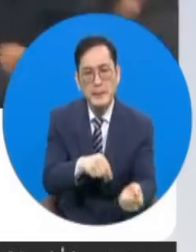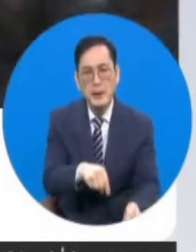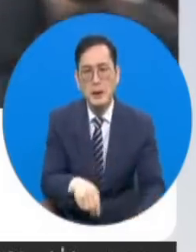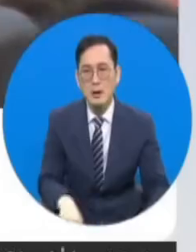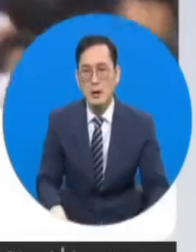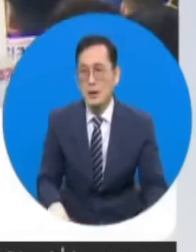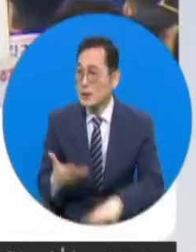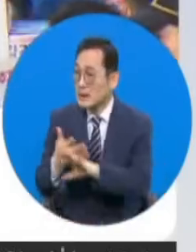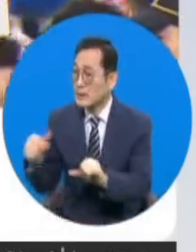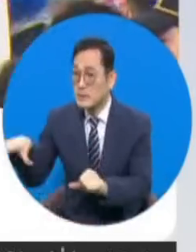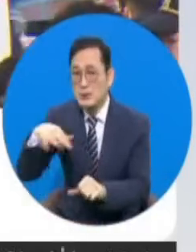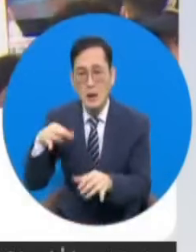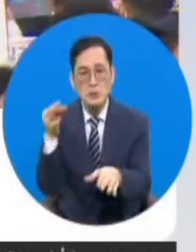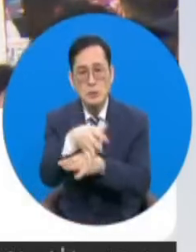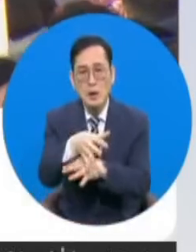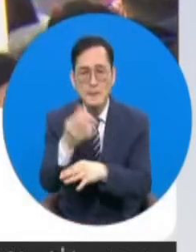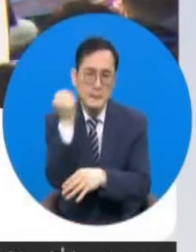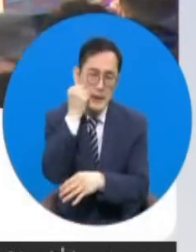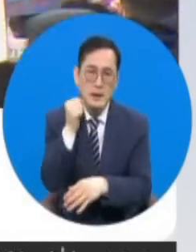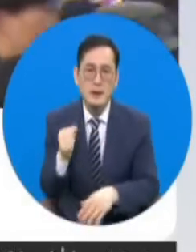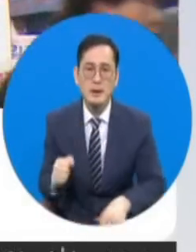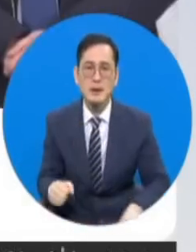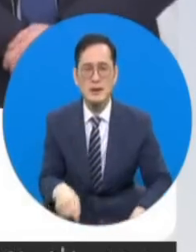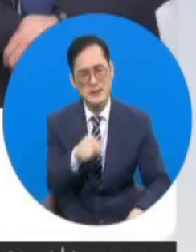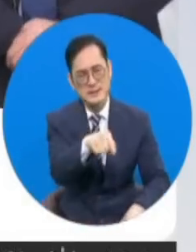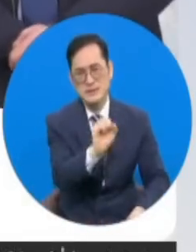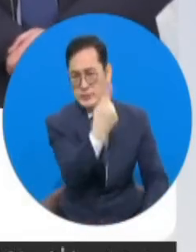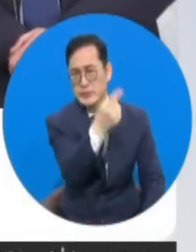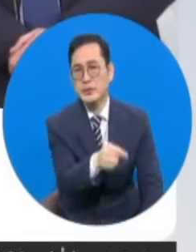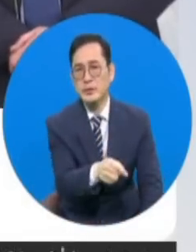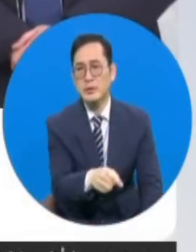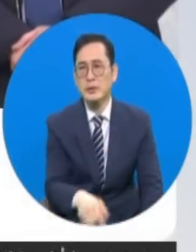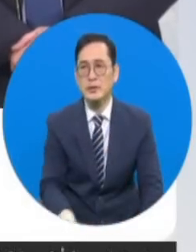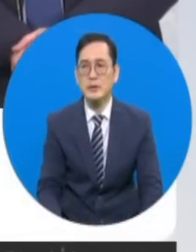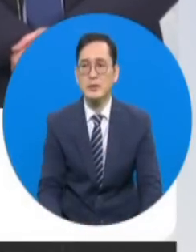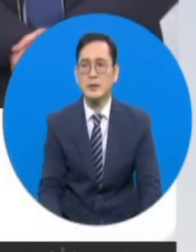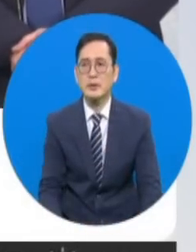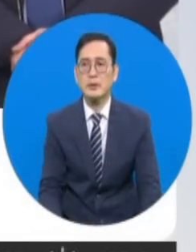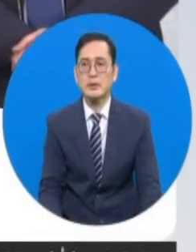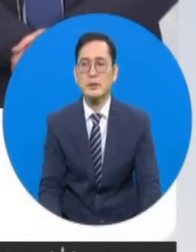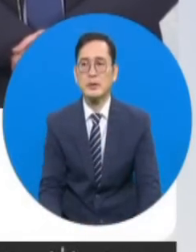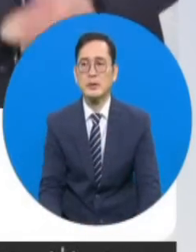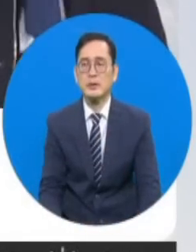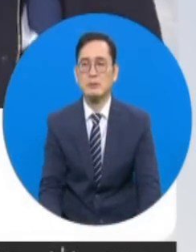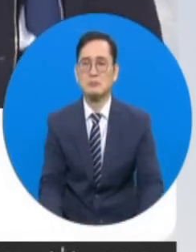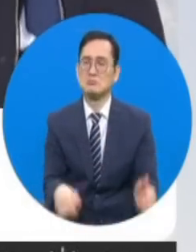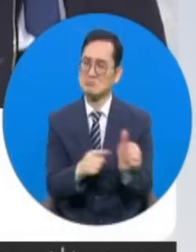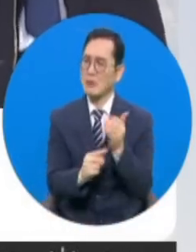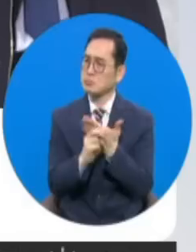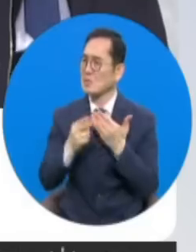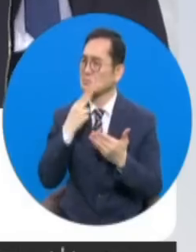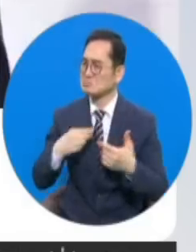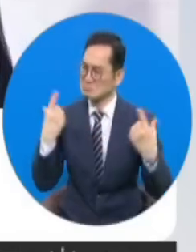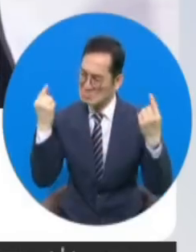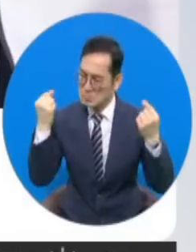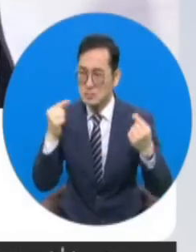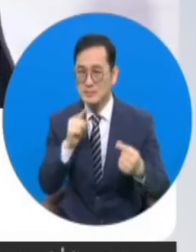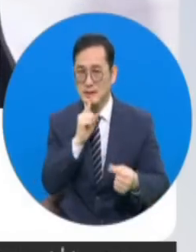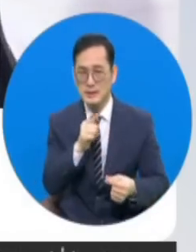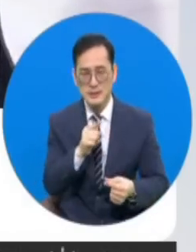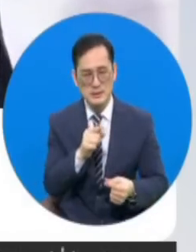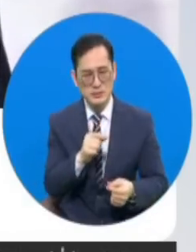청년들이 다 돈을 이렇게 만드는 이런 코인을 해놓고 이게 법적으로는 뭐 문제가 되지 않습니다라는 얘기를 하는 거는 정말 너무 말이 안 되는 거 같고요